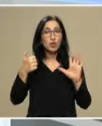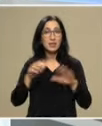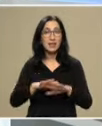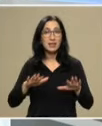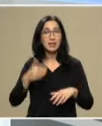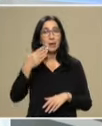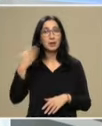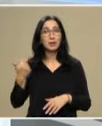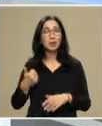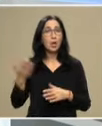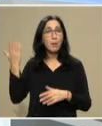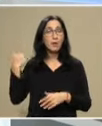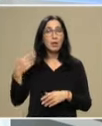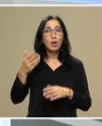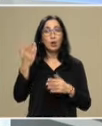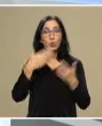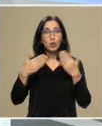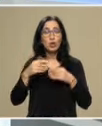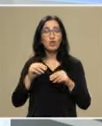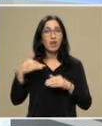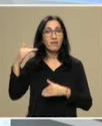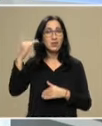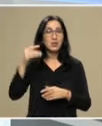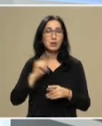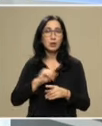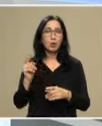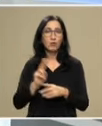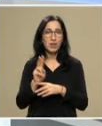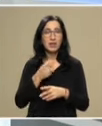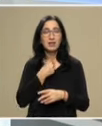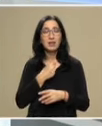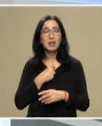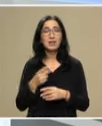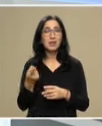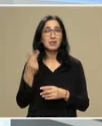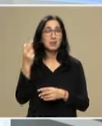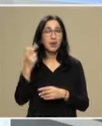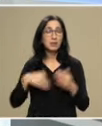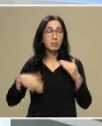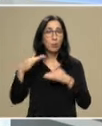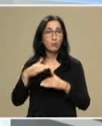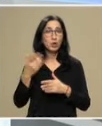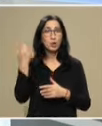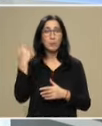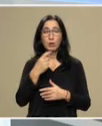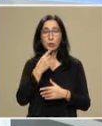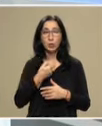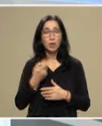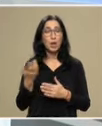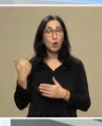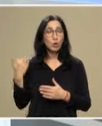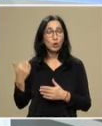младежи от предучилищна възраст до 12-ти клас. Те са с 20 повече в сравнение с миналата учебна година.